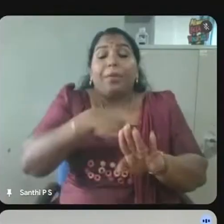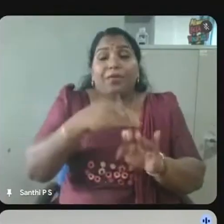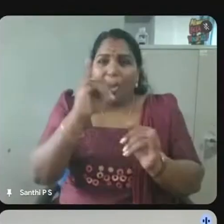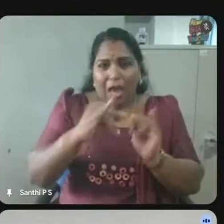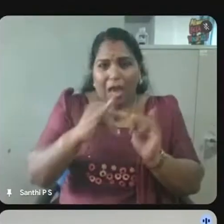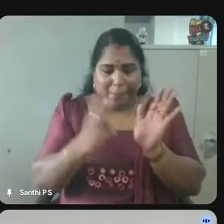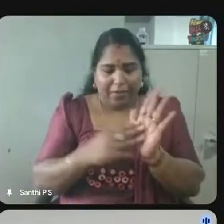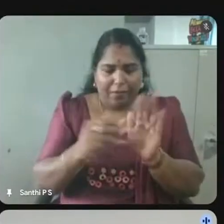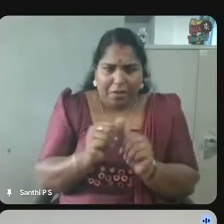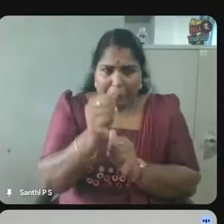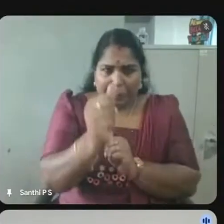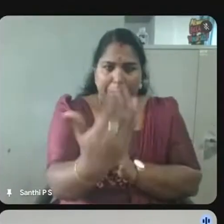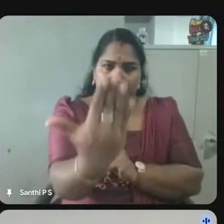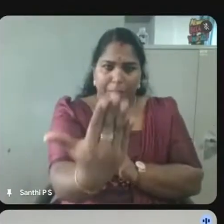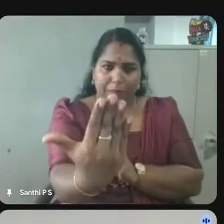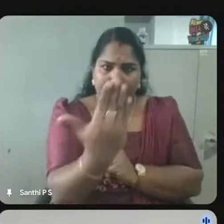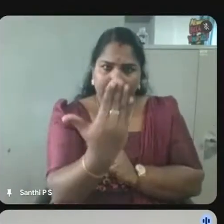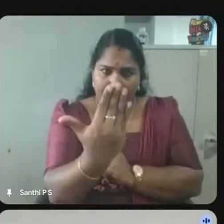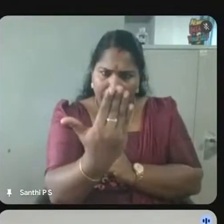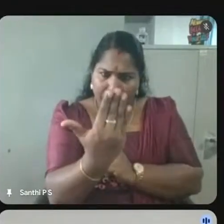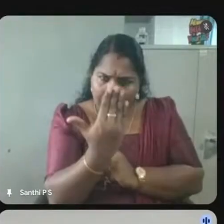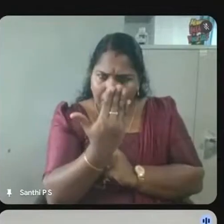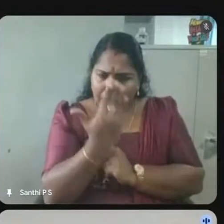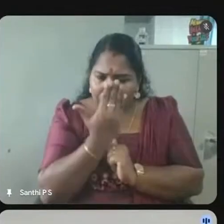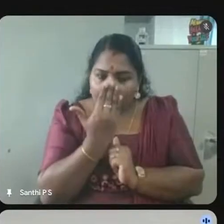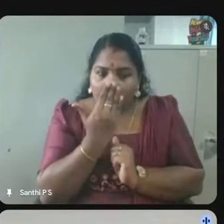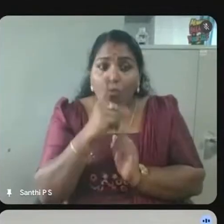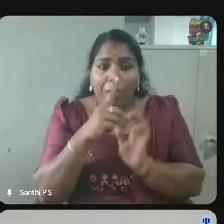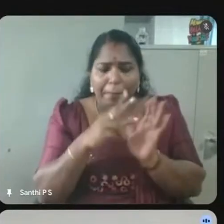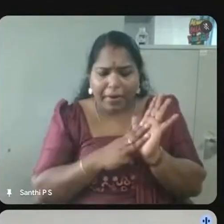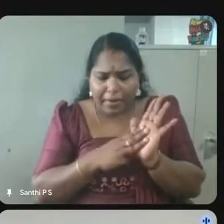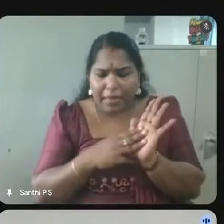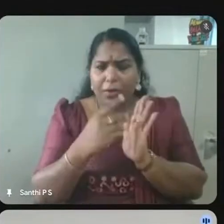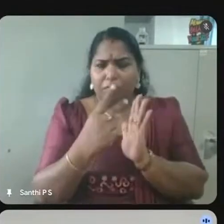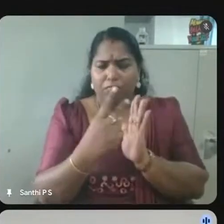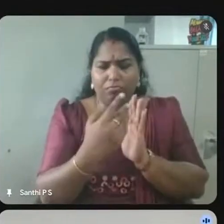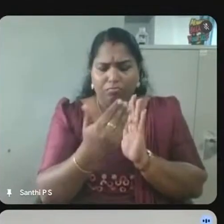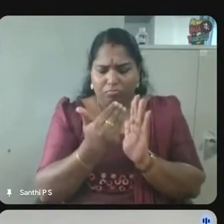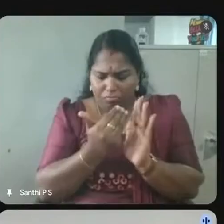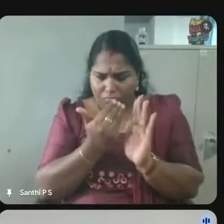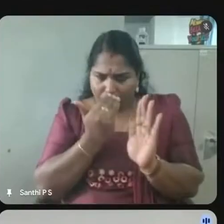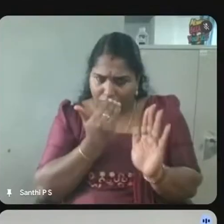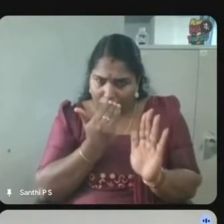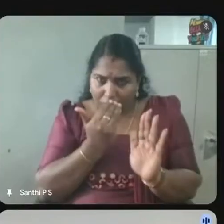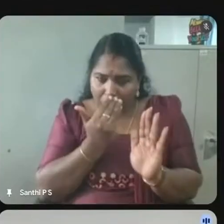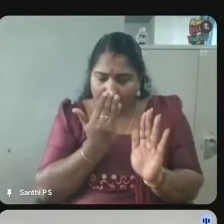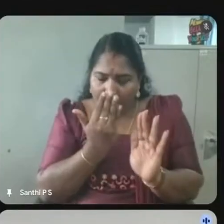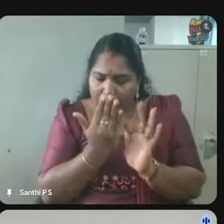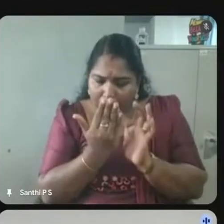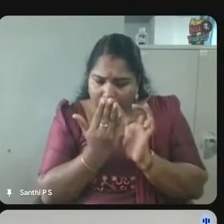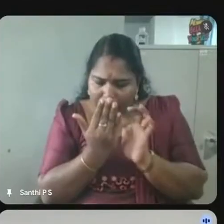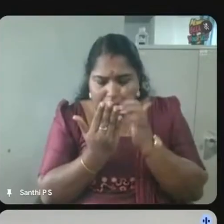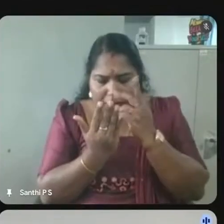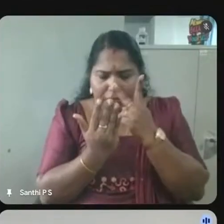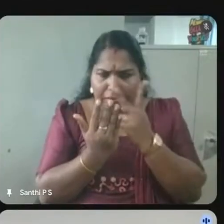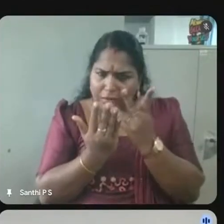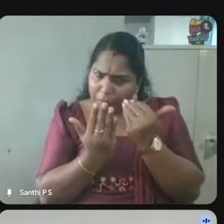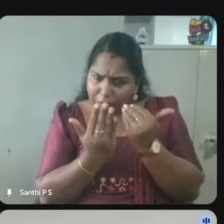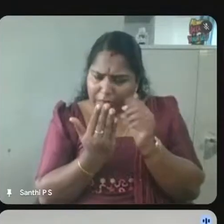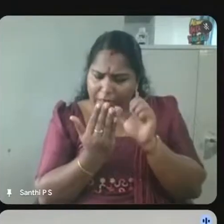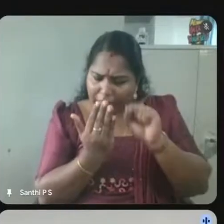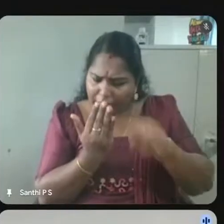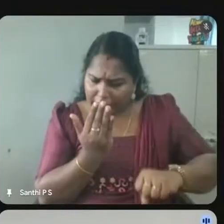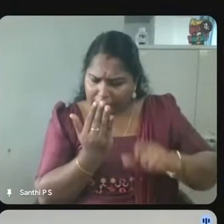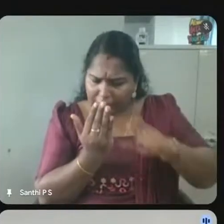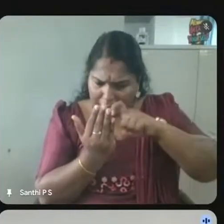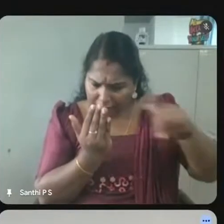5 മീറ്റർ, 4 മീറ്റർ, 3 മീറ്റർ, 2 മീറ്റർ, 1 മീറ്റർ, അങ്ങനെ ആ ചാർട്ട് അടുത്തോട്ട് കൊണ്ടുവന്നിട്ട് എത്രമാത്രം ഏത് ഡിസ്റ്റൻസിൽ അവർക്ക് ആദ്യത്തെ